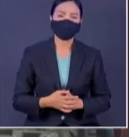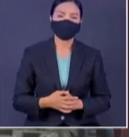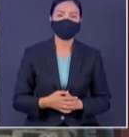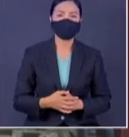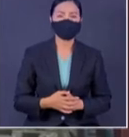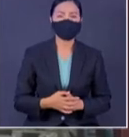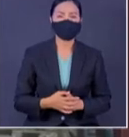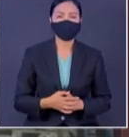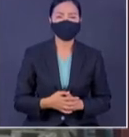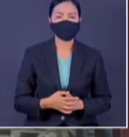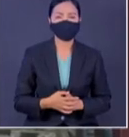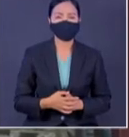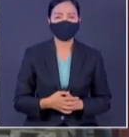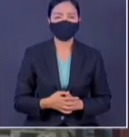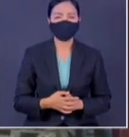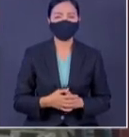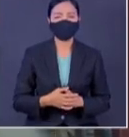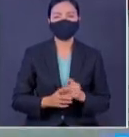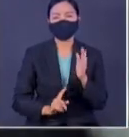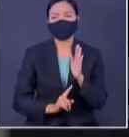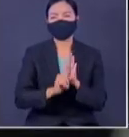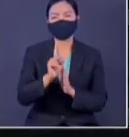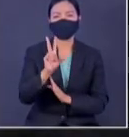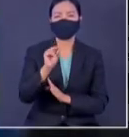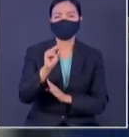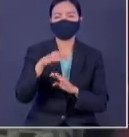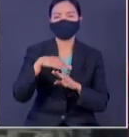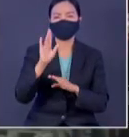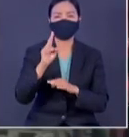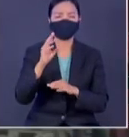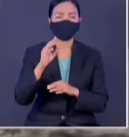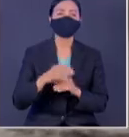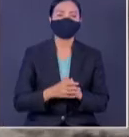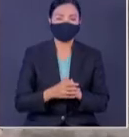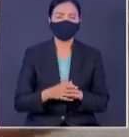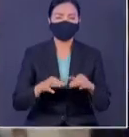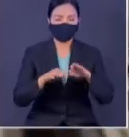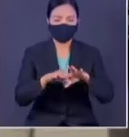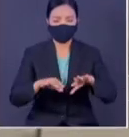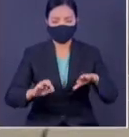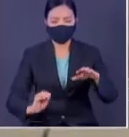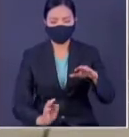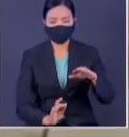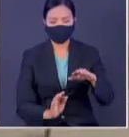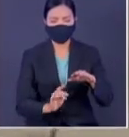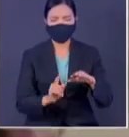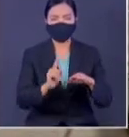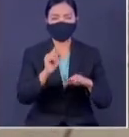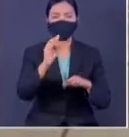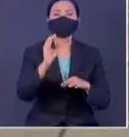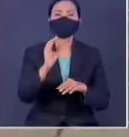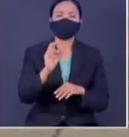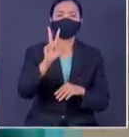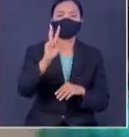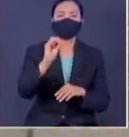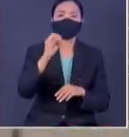ภูมิที่สูงขึ้นอุณหภูมิเนี่ยประมาณสัก30เศษๆครับมันเกิดไฟลุกไหม้ขึ้นมาและมันก็โถมนะครับอีกครั้งนึงครับเพราะว่าส